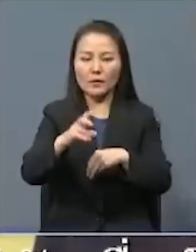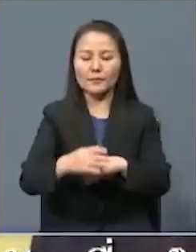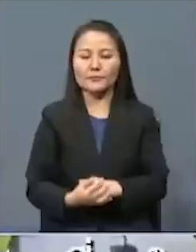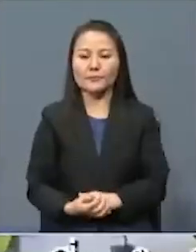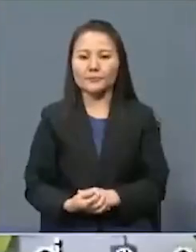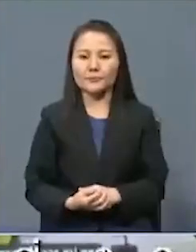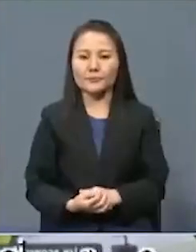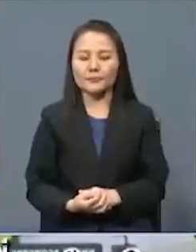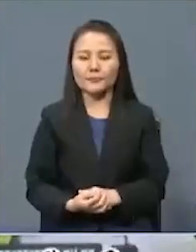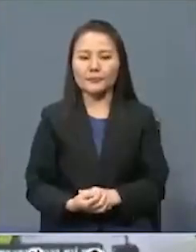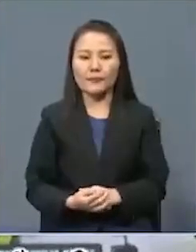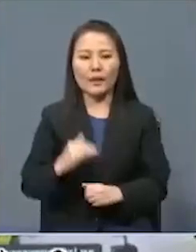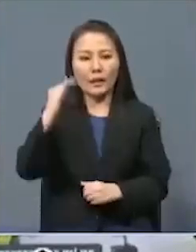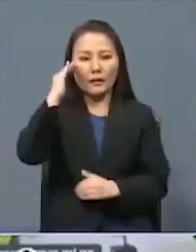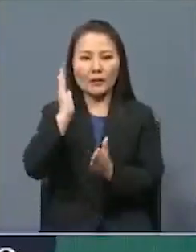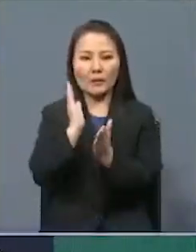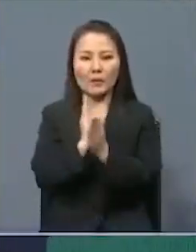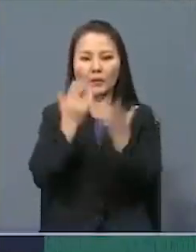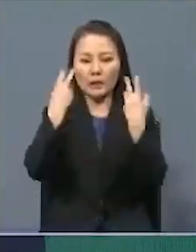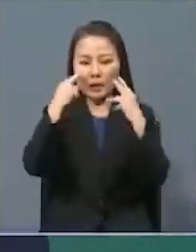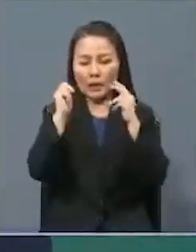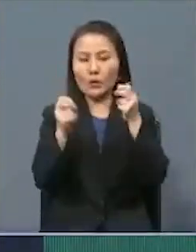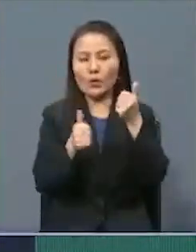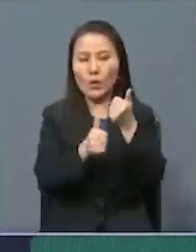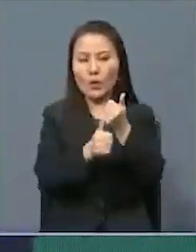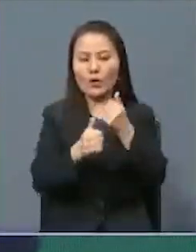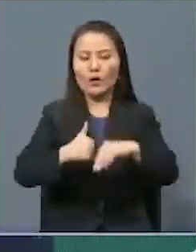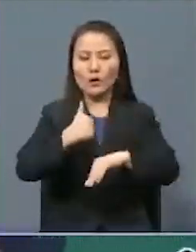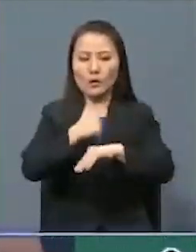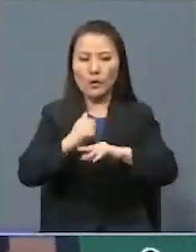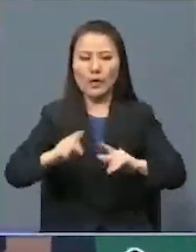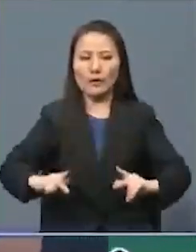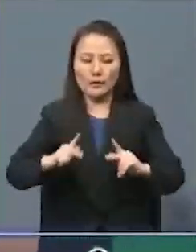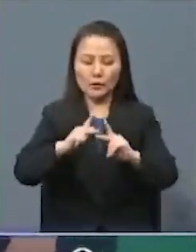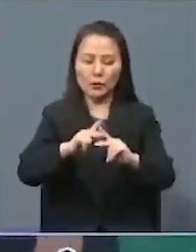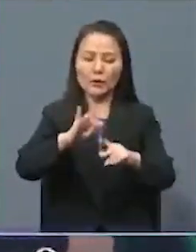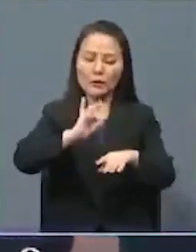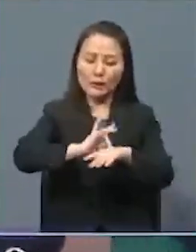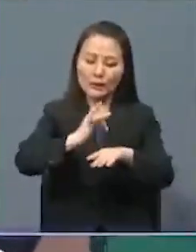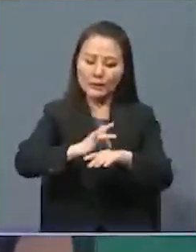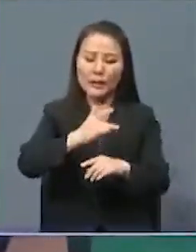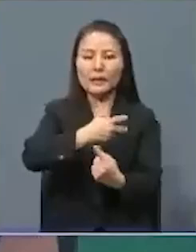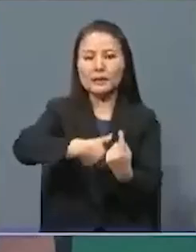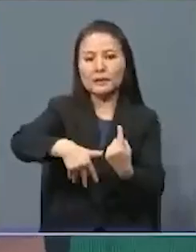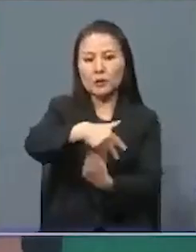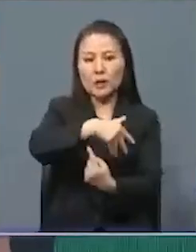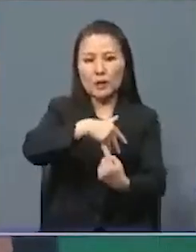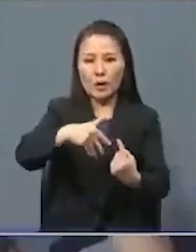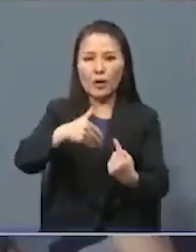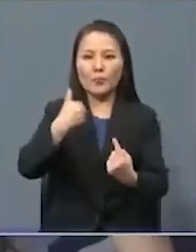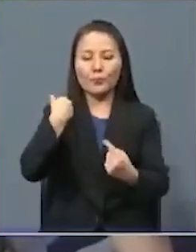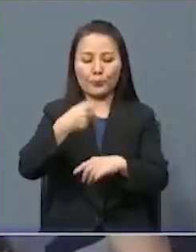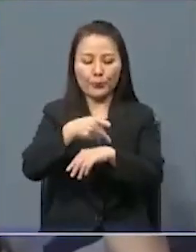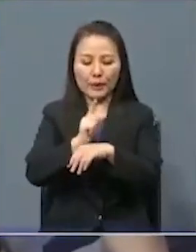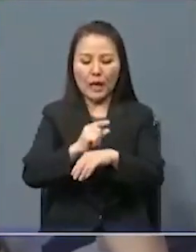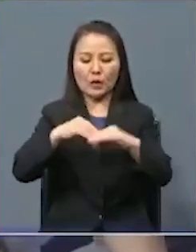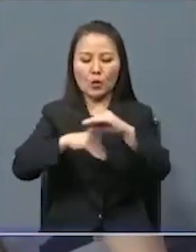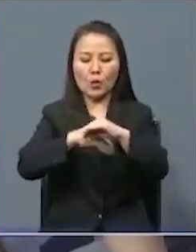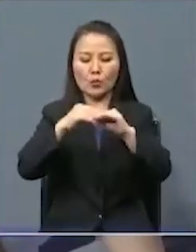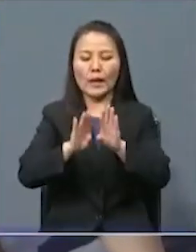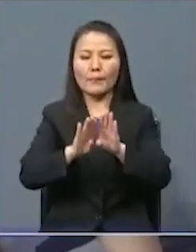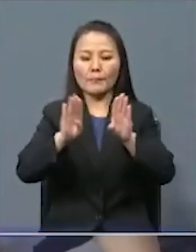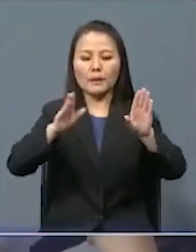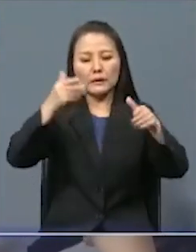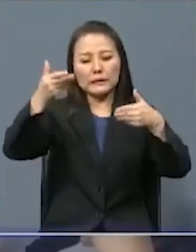พล.ตำรวจเอกพัชรวาทวงษ์สุวรรณรองนายกรัฐมนตรีและรัฐมนตรีว่าการกระทรวงทรัพยากรธรรมชาติและสิ่งแวดล้อมเป็นประธานเปิดโครงการและ